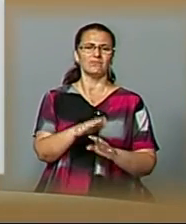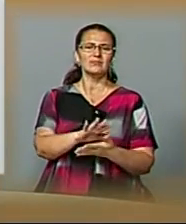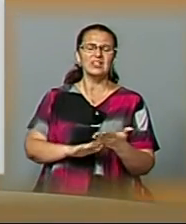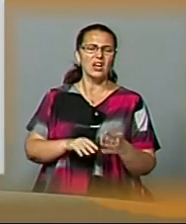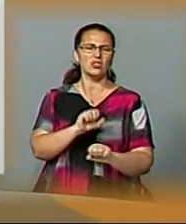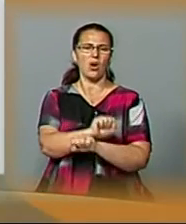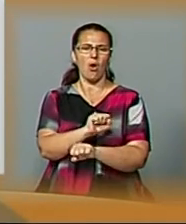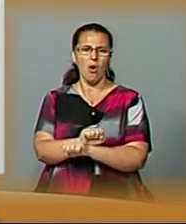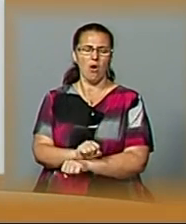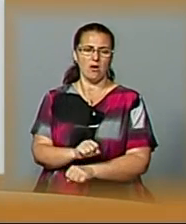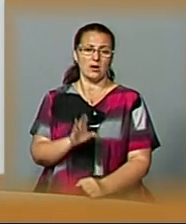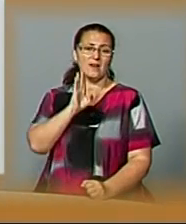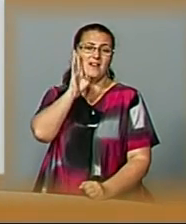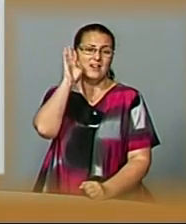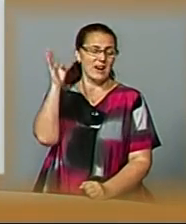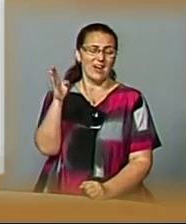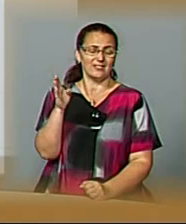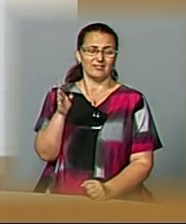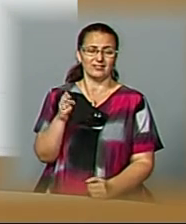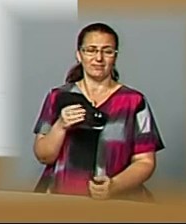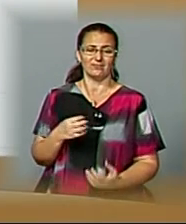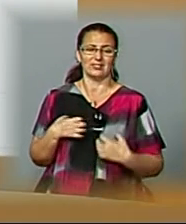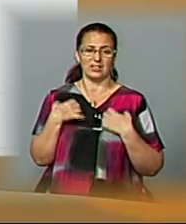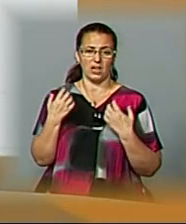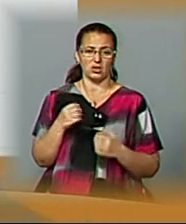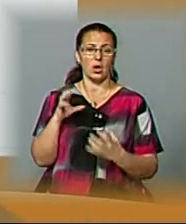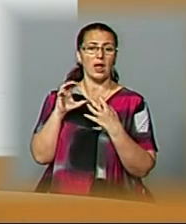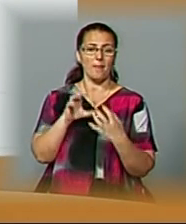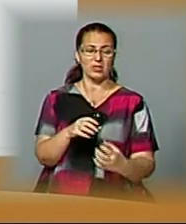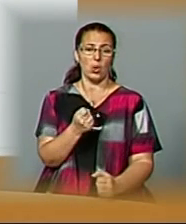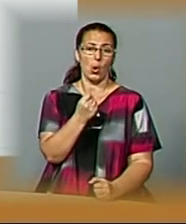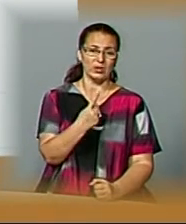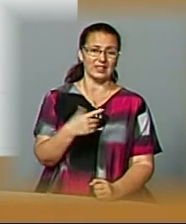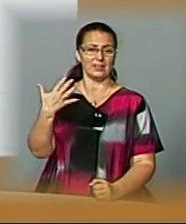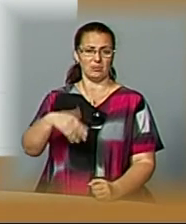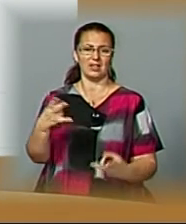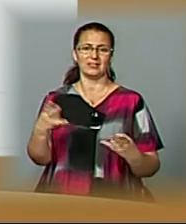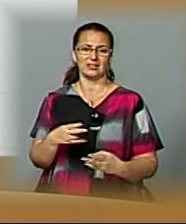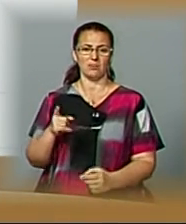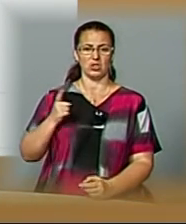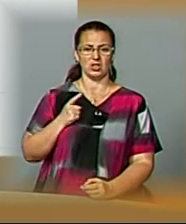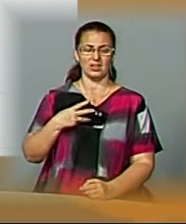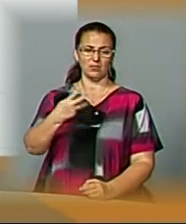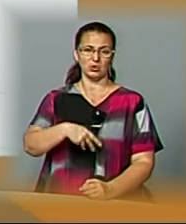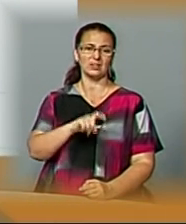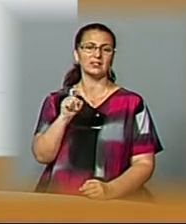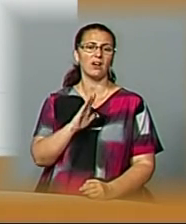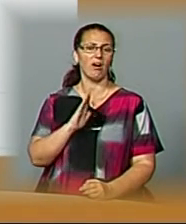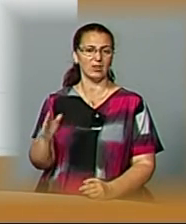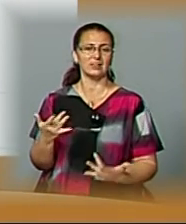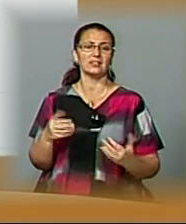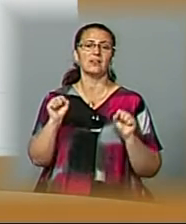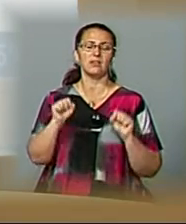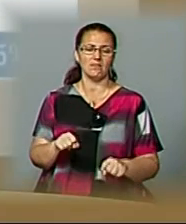знаю. Буденний ранок мами львів'янки. На маршрутки 11:50 треба чекати по півгодини. Скільки можна міській